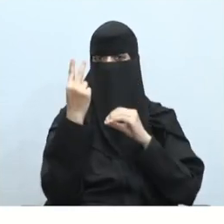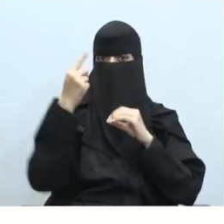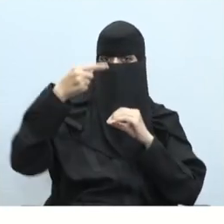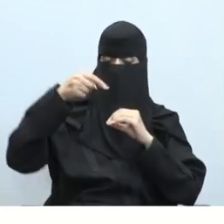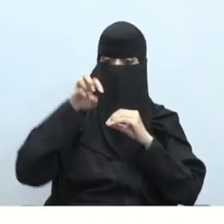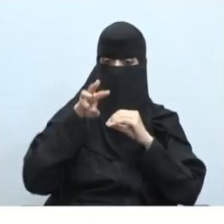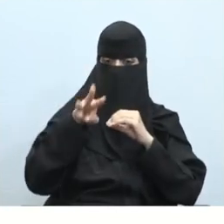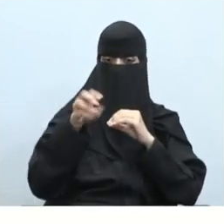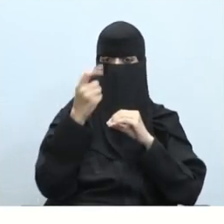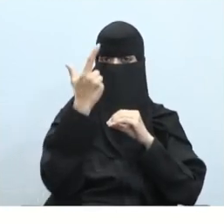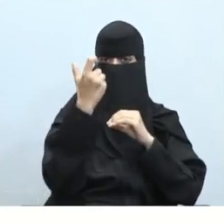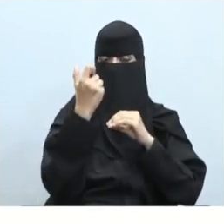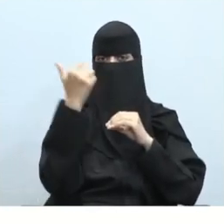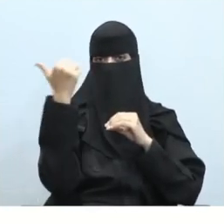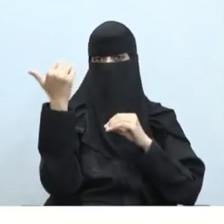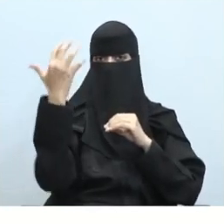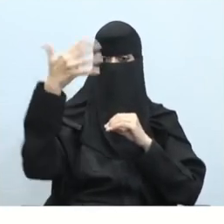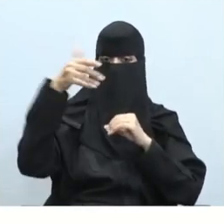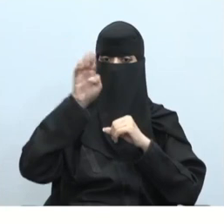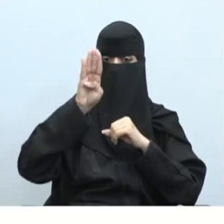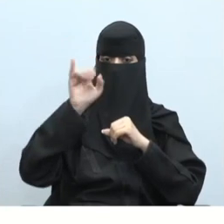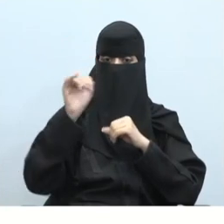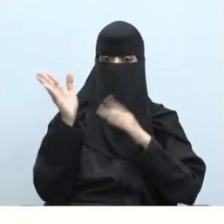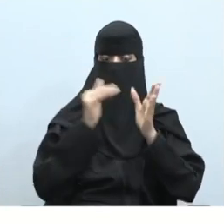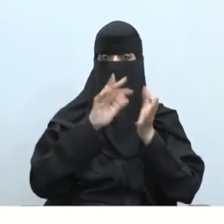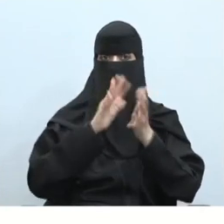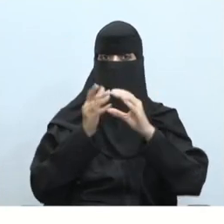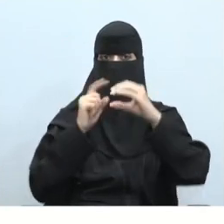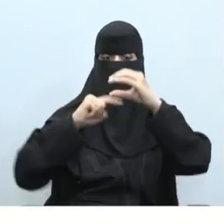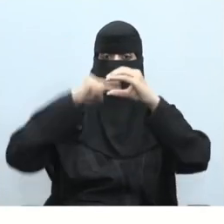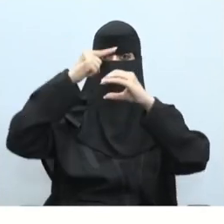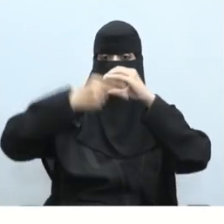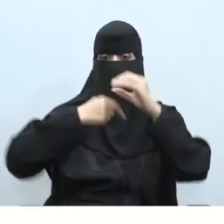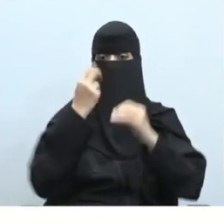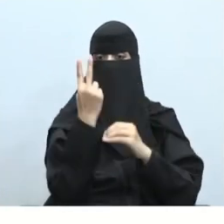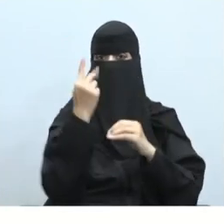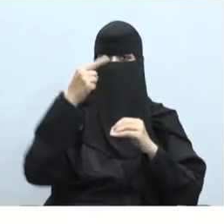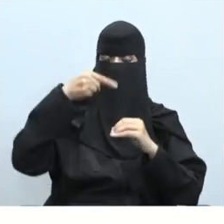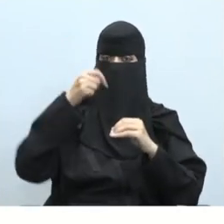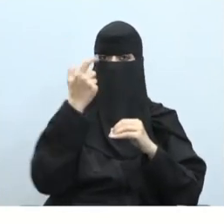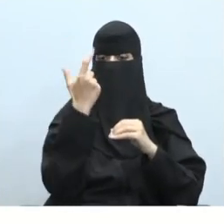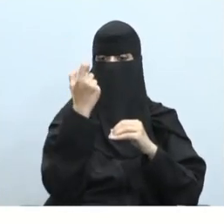12,756 كيلو متر بينما القطر القطبي 12000